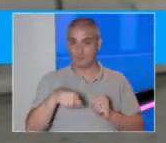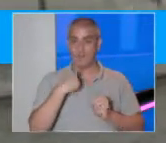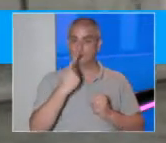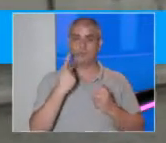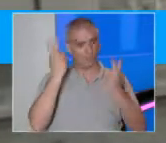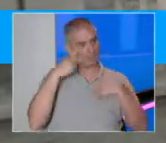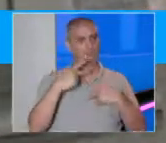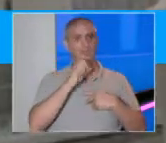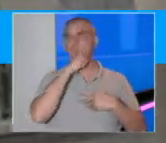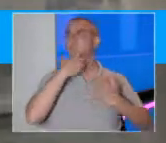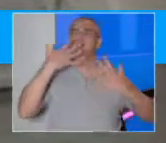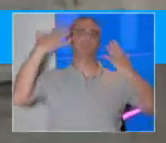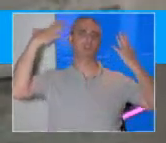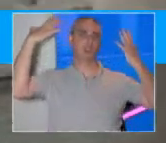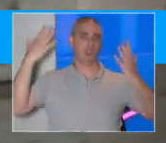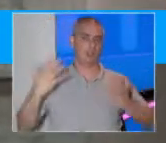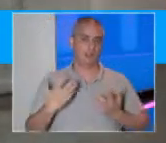שזה הסכם היסטורי,